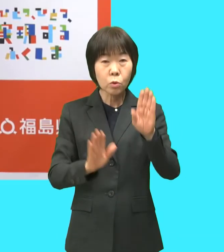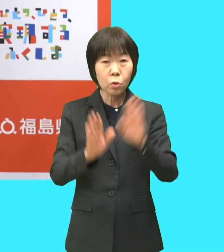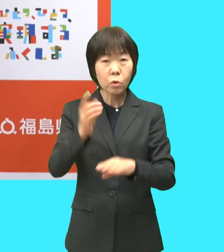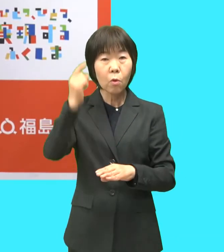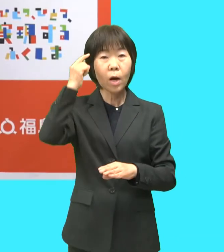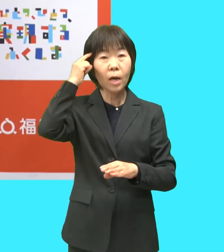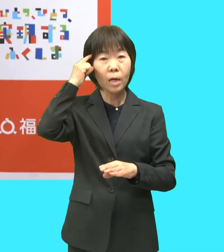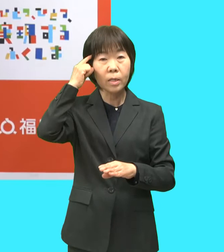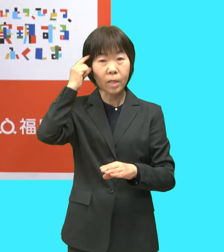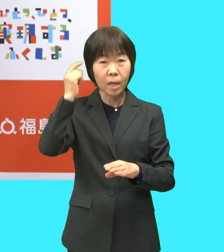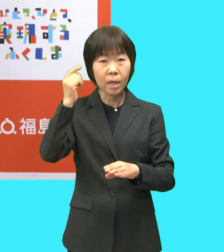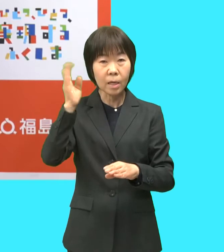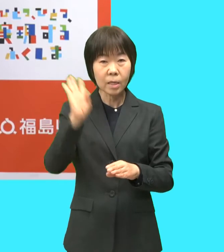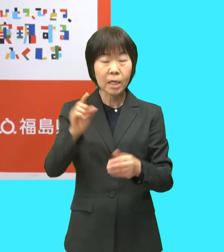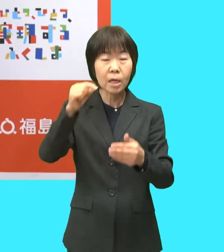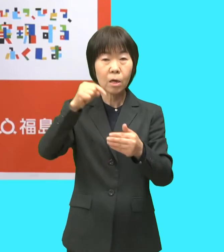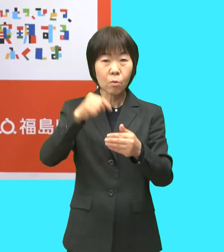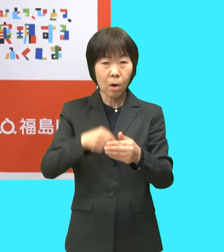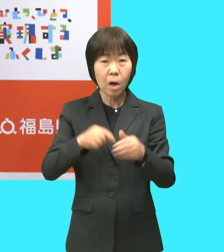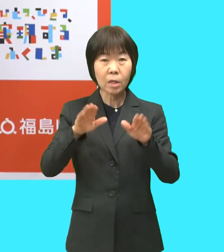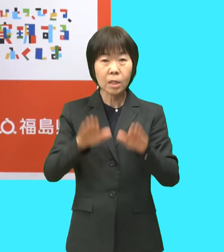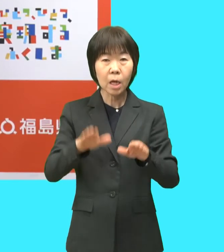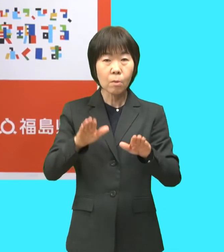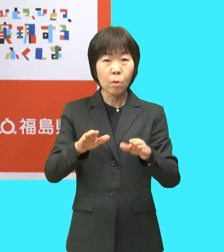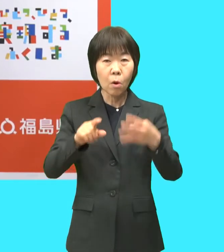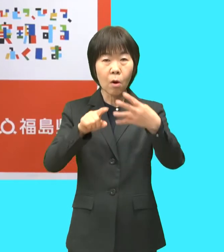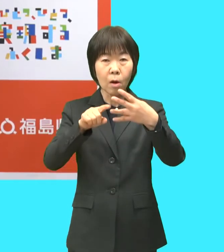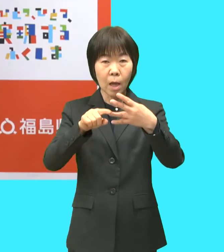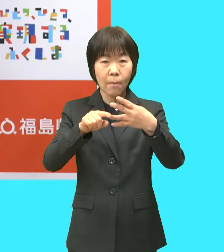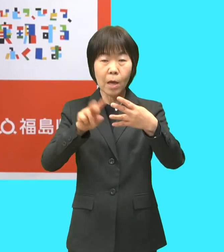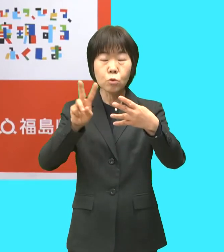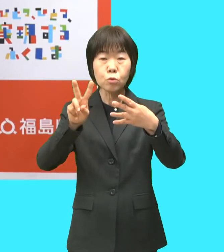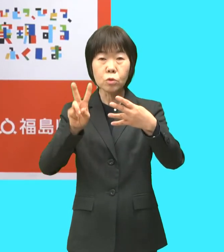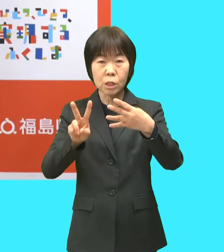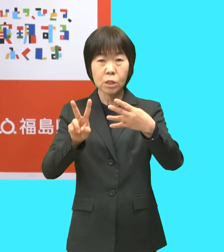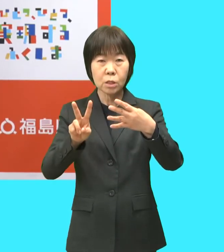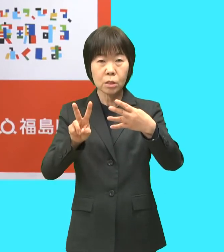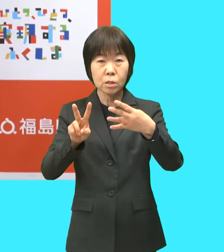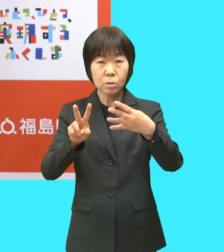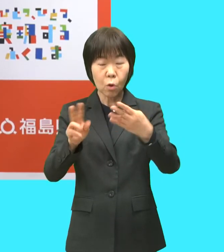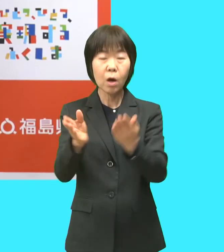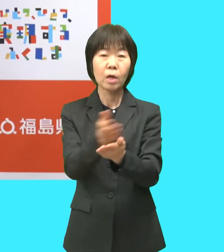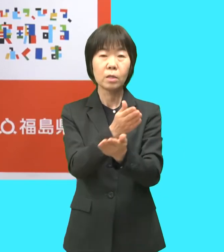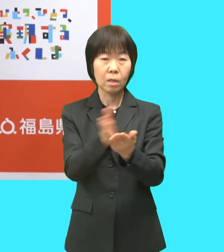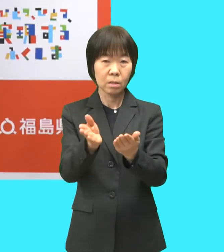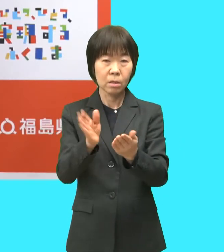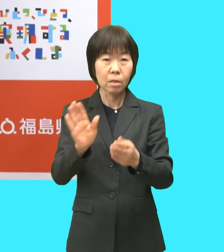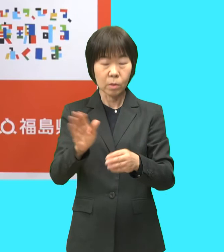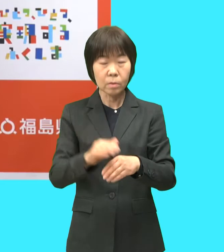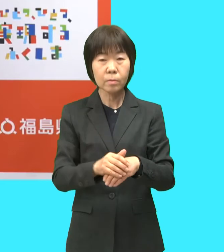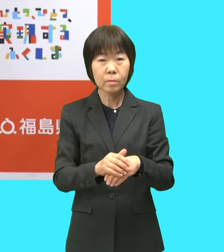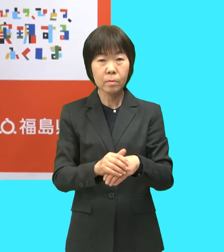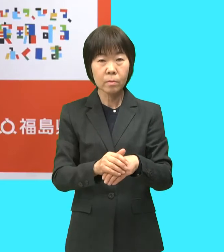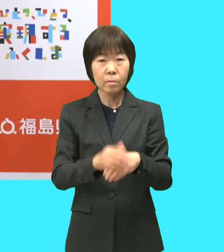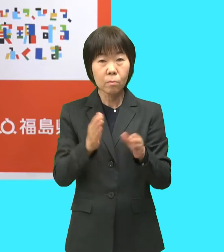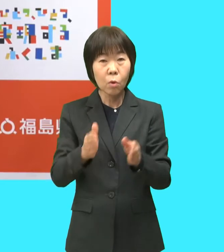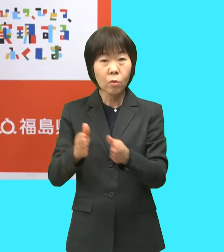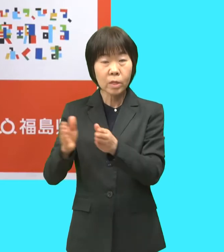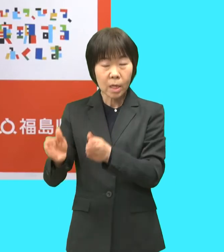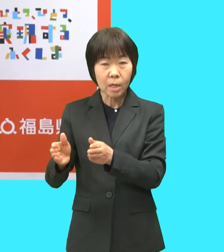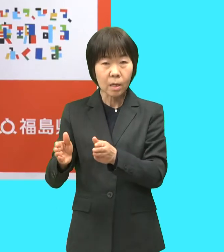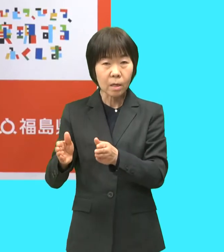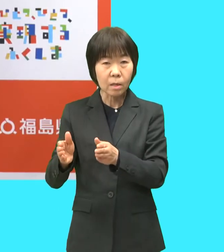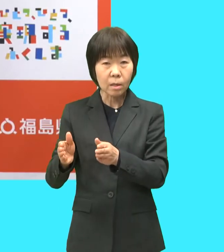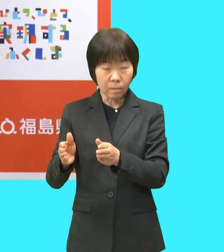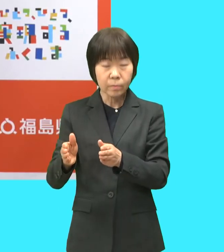て福島県は現在もステージ2相当であると判断をしております。一方で最近